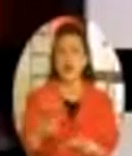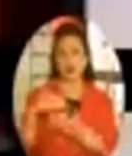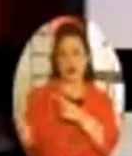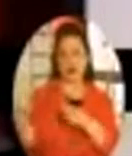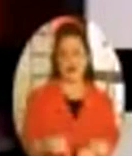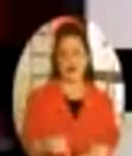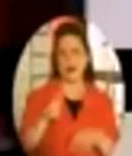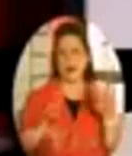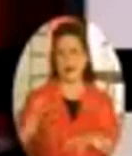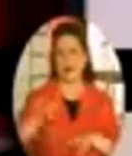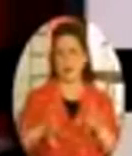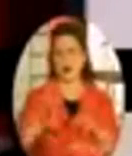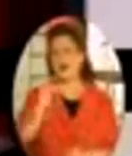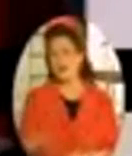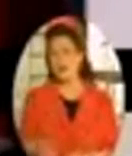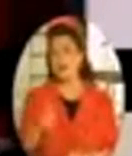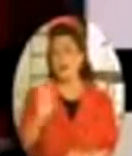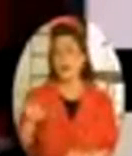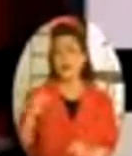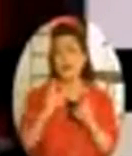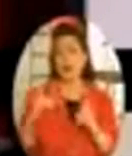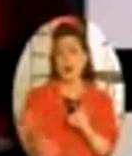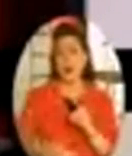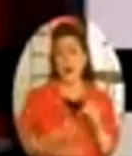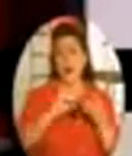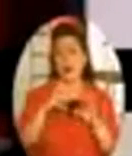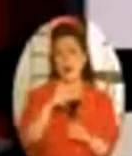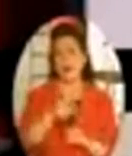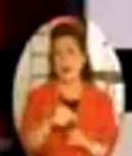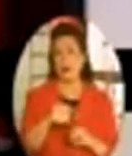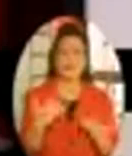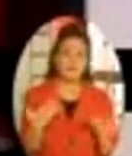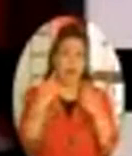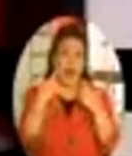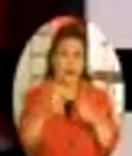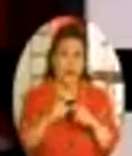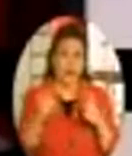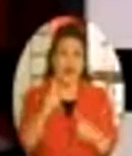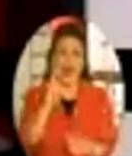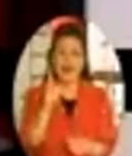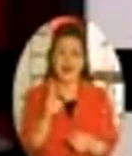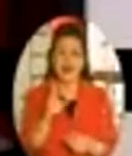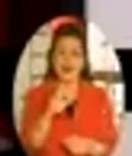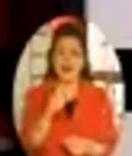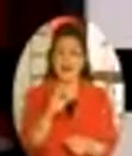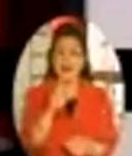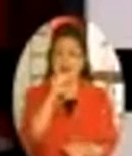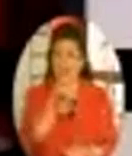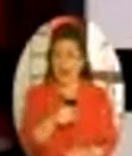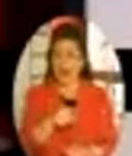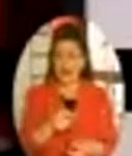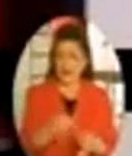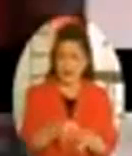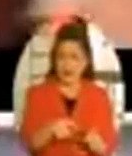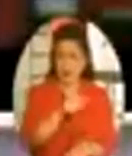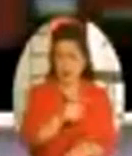ואם צריך גם דרך מג'דל שמס, אולי עם הבטחה אחרת, אבל אספסוף כזה לא יעצור את המהלך